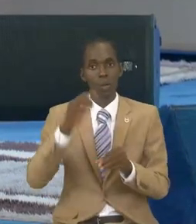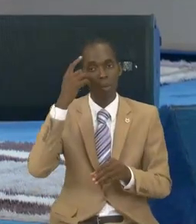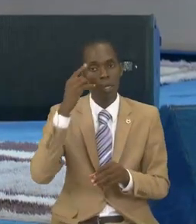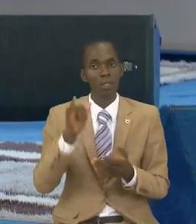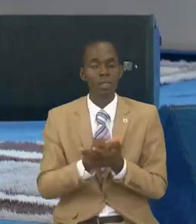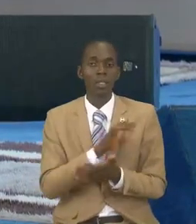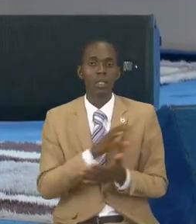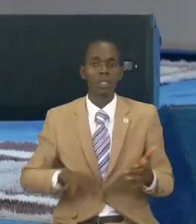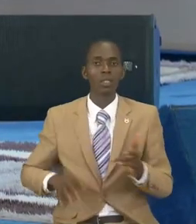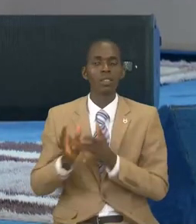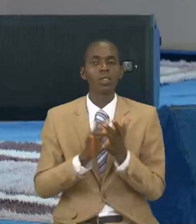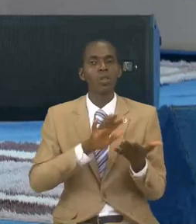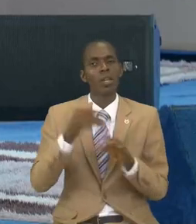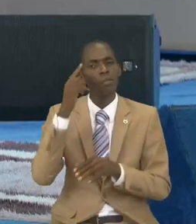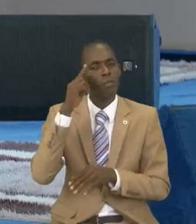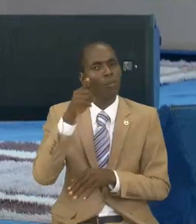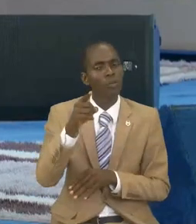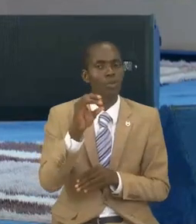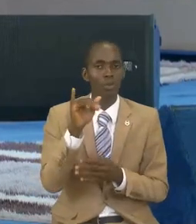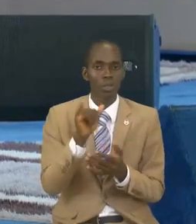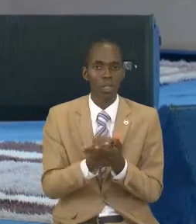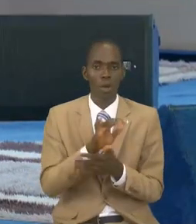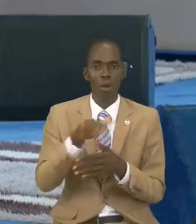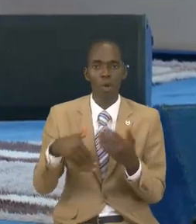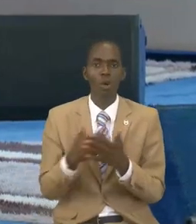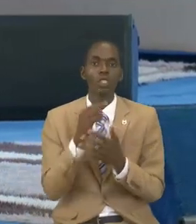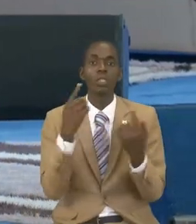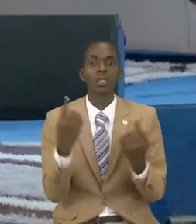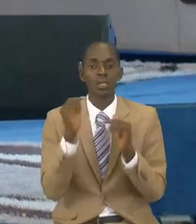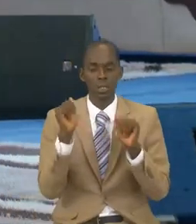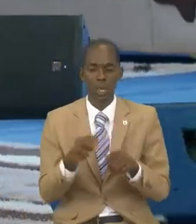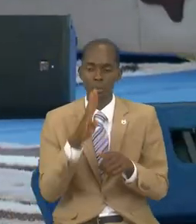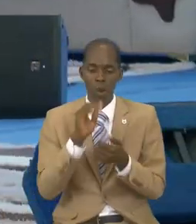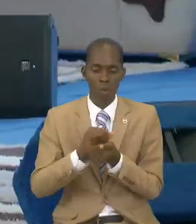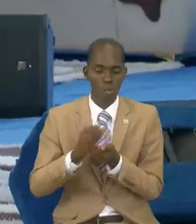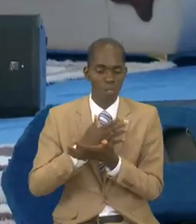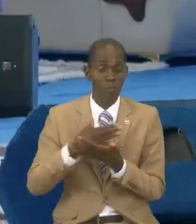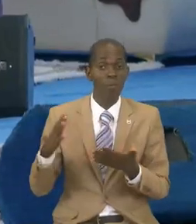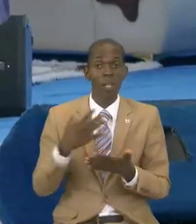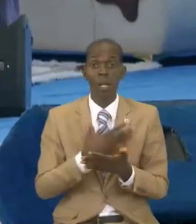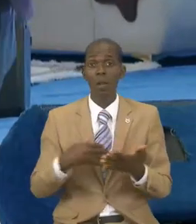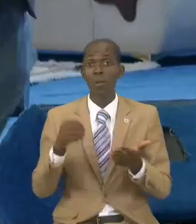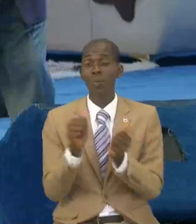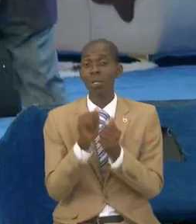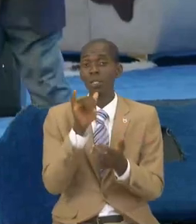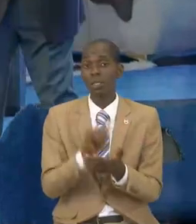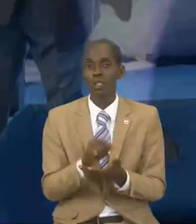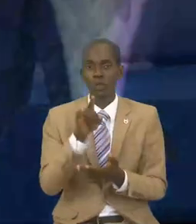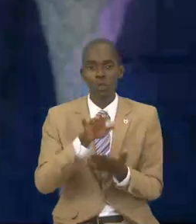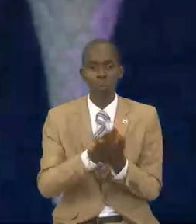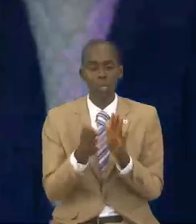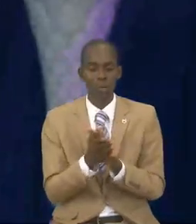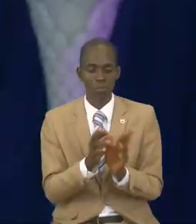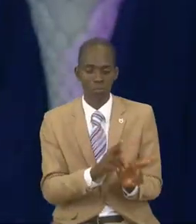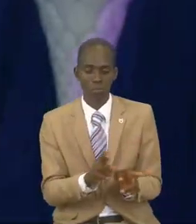Seigneur Jésus-Christ est mort pour moi afin que tous mes péchés soient lavés. Alors, avec cela,